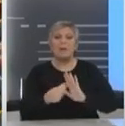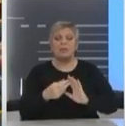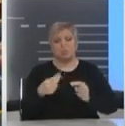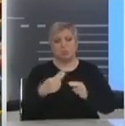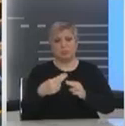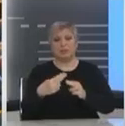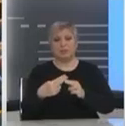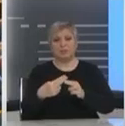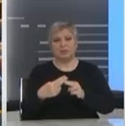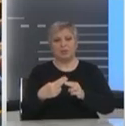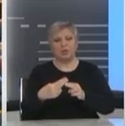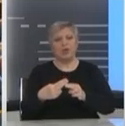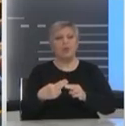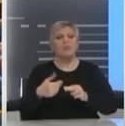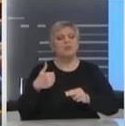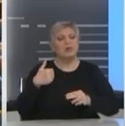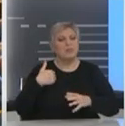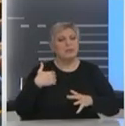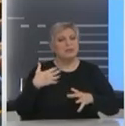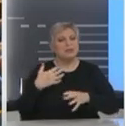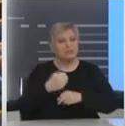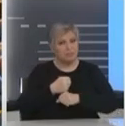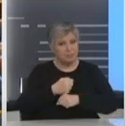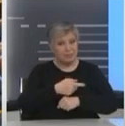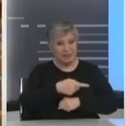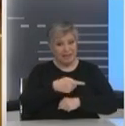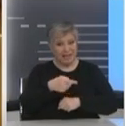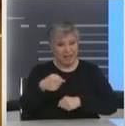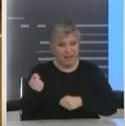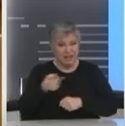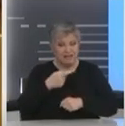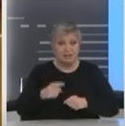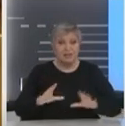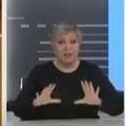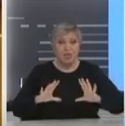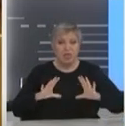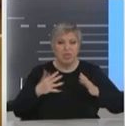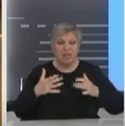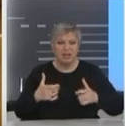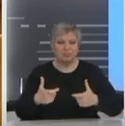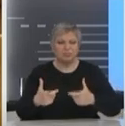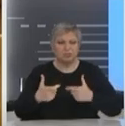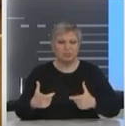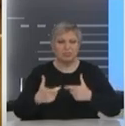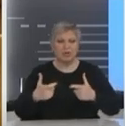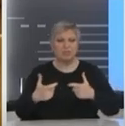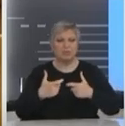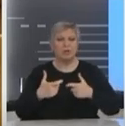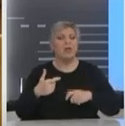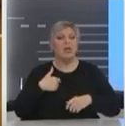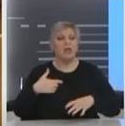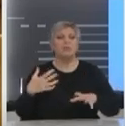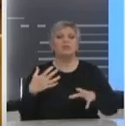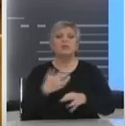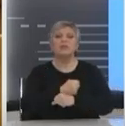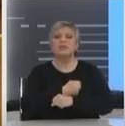το γεγονός ότι παρά τη στεναρή σας αντίθεση, καταφέραμε να βάλουμε μια τάξη και να